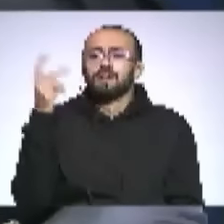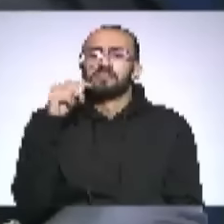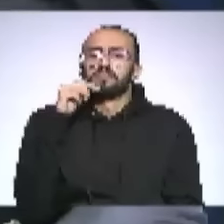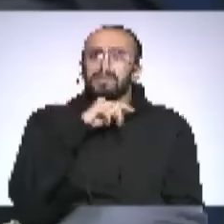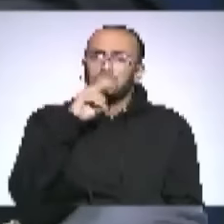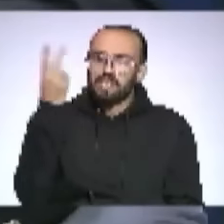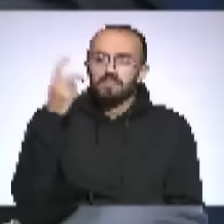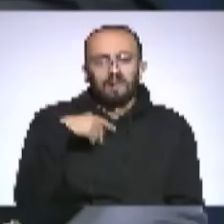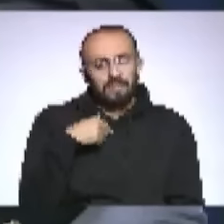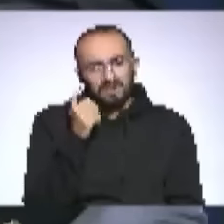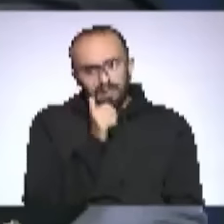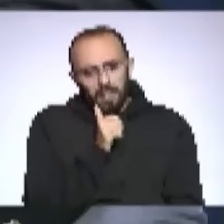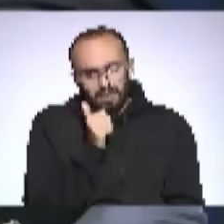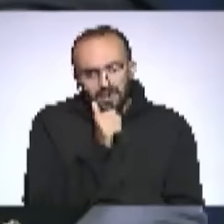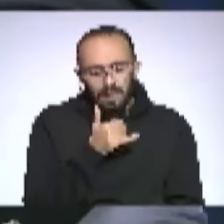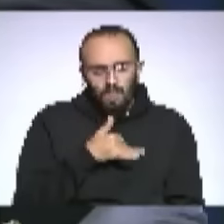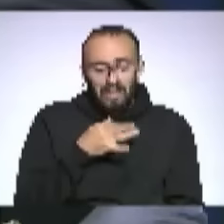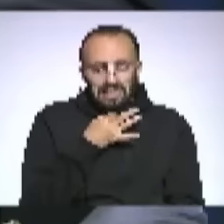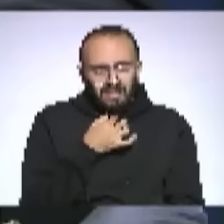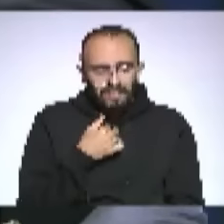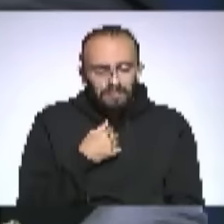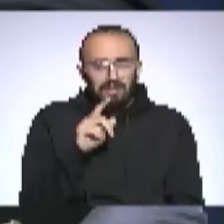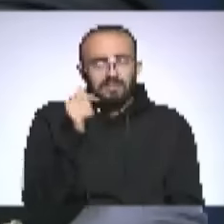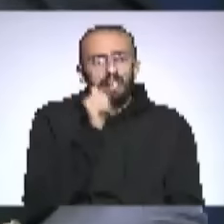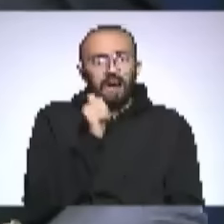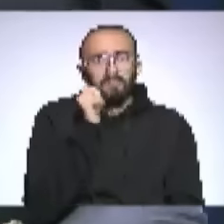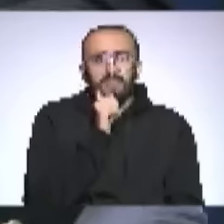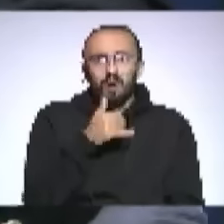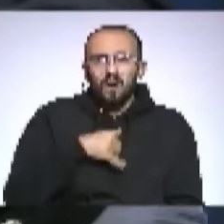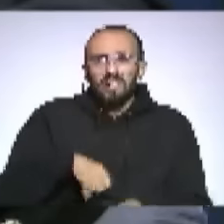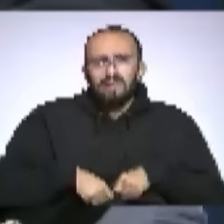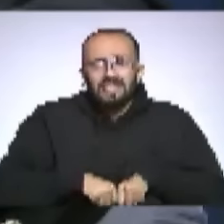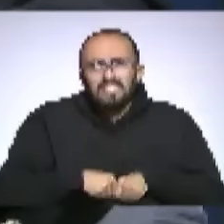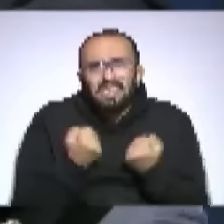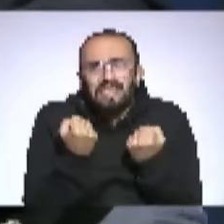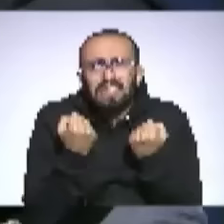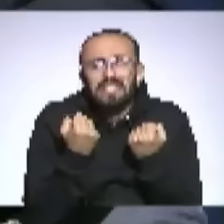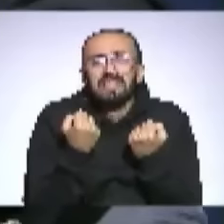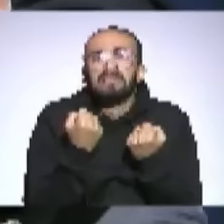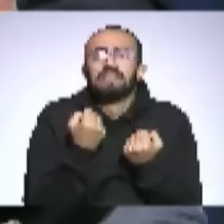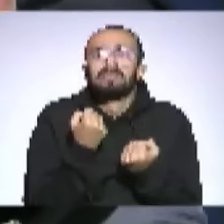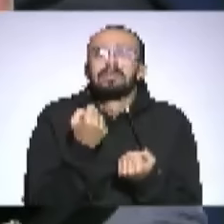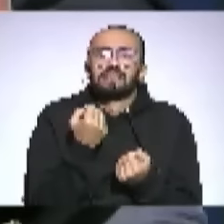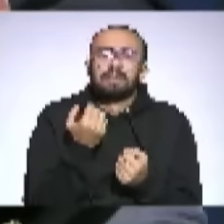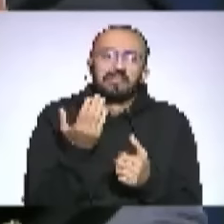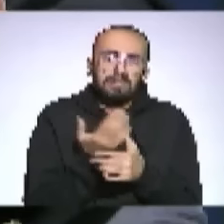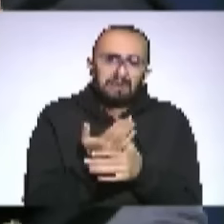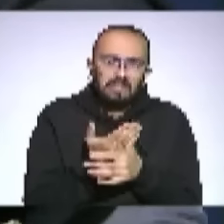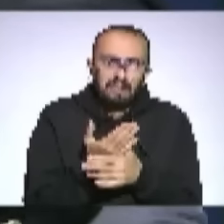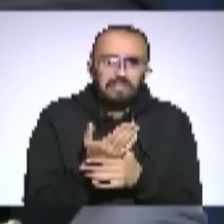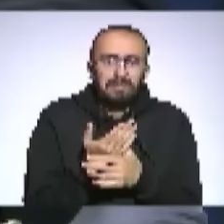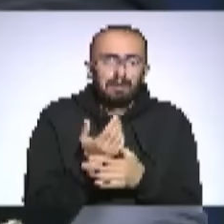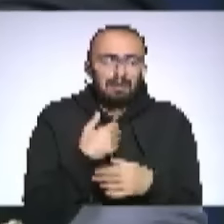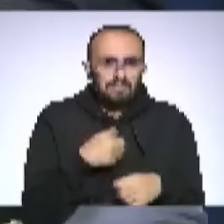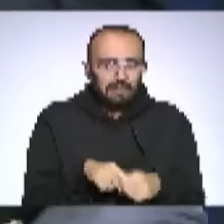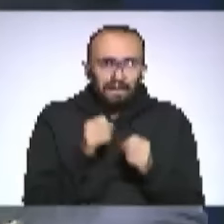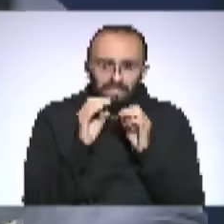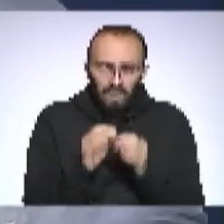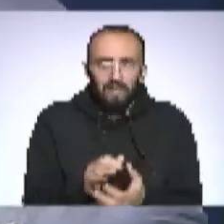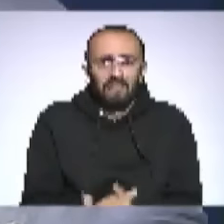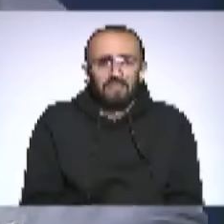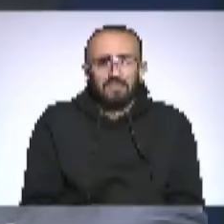انت يعني من جوه بتتقطع بدليل ان سايبه البيت ايوه جدا يا سي